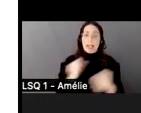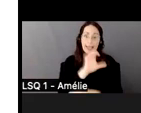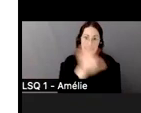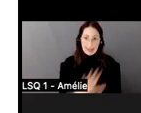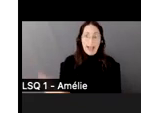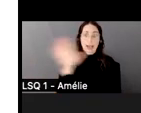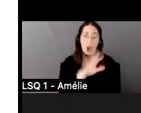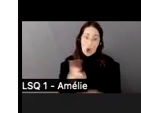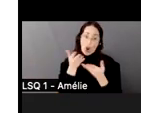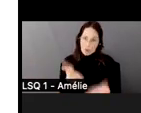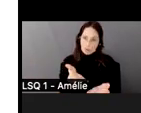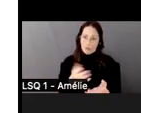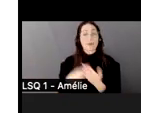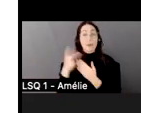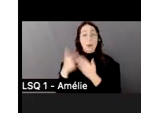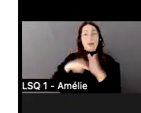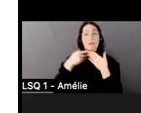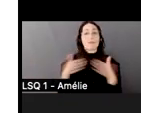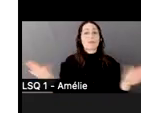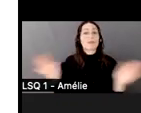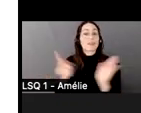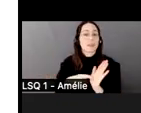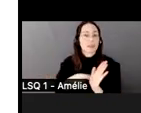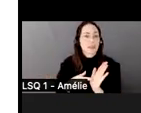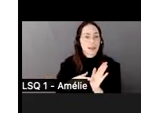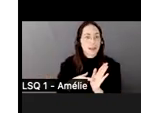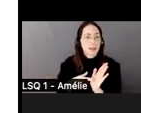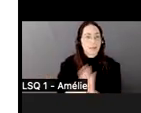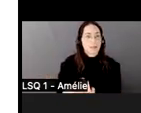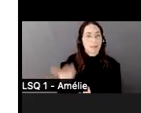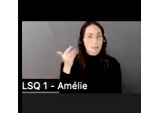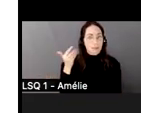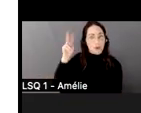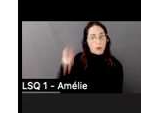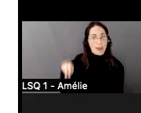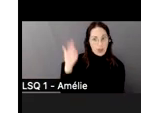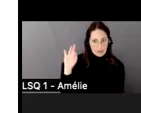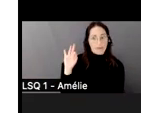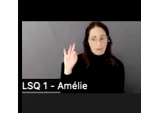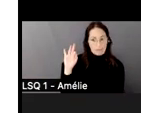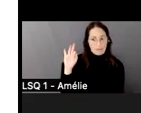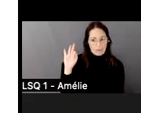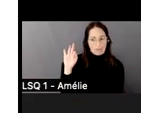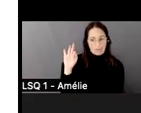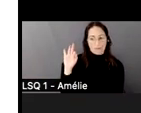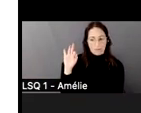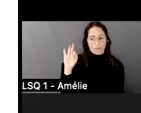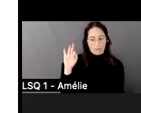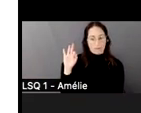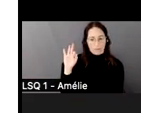Canada. Le projet a été lancé euh, en 2009